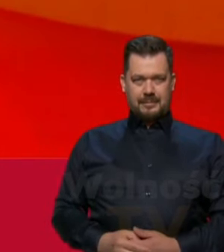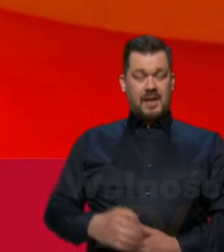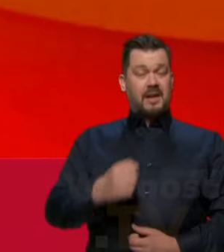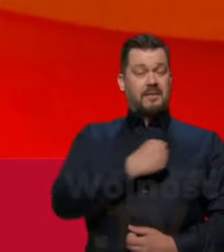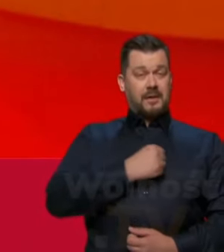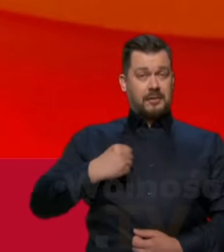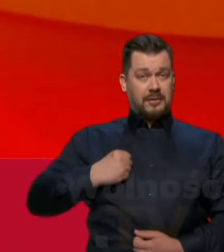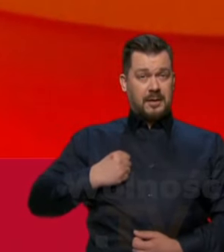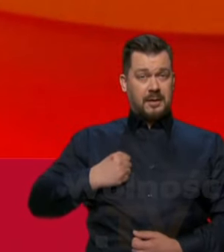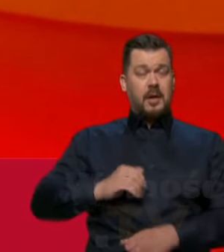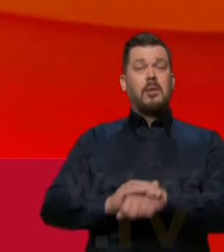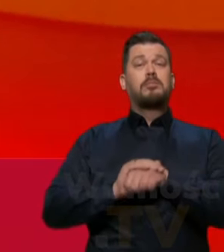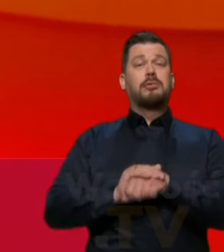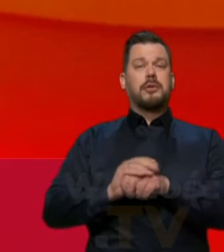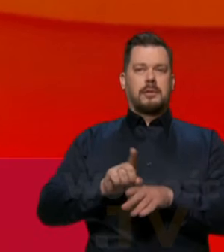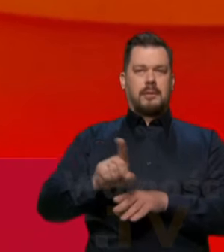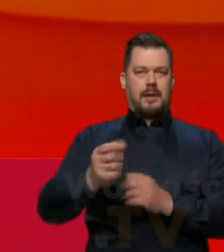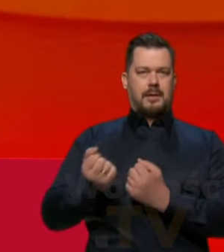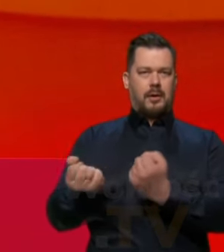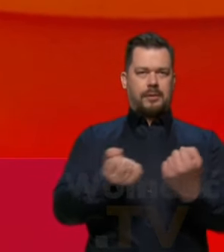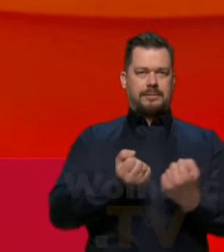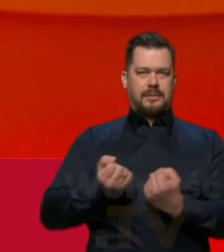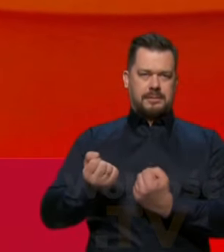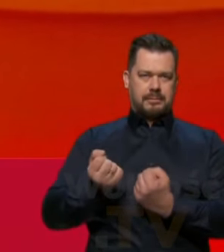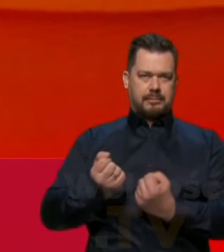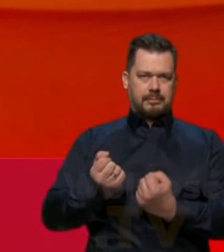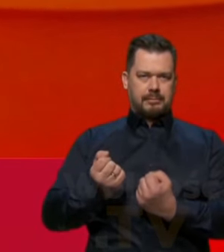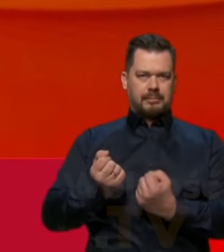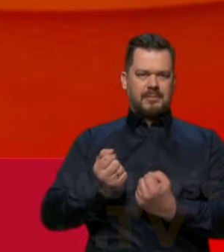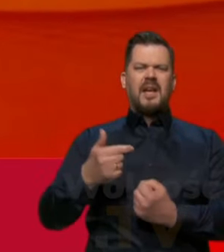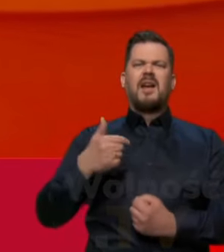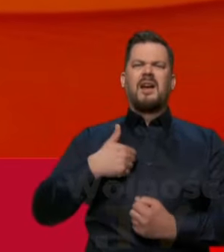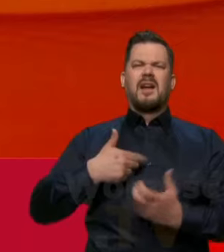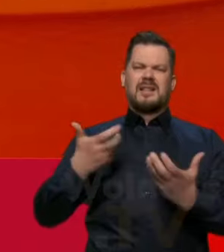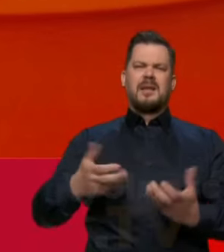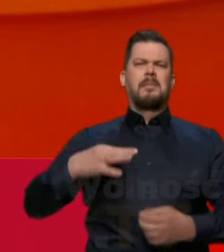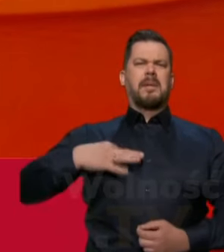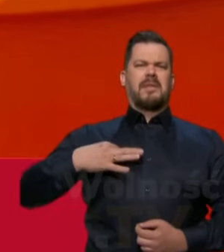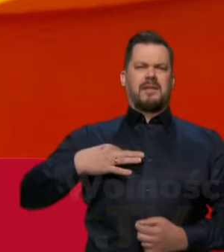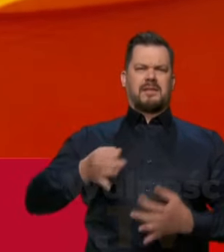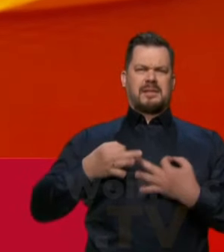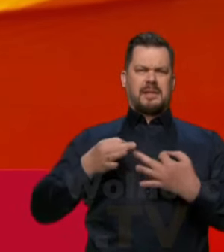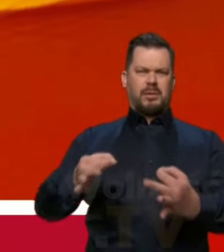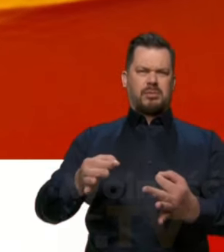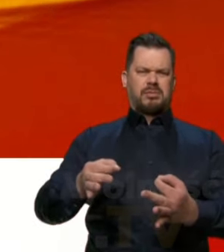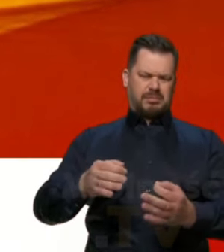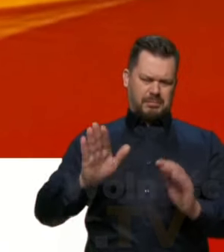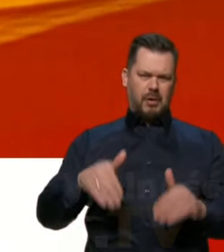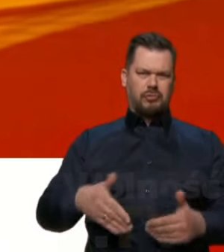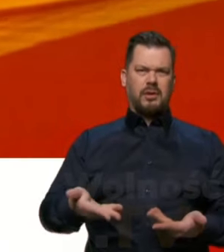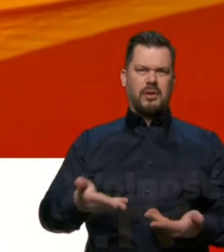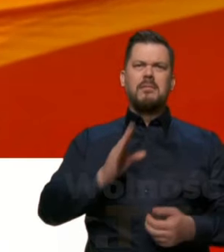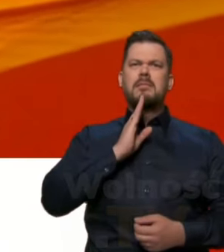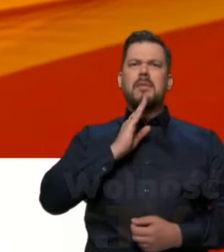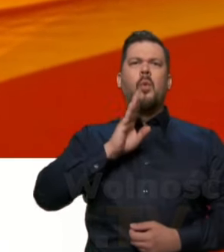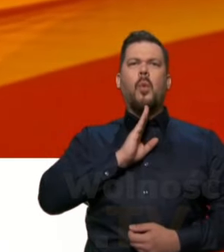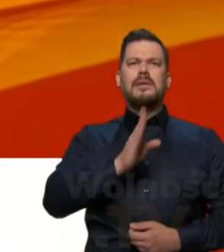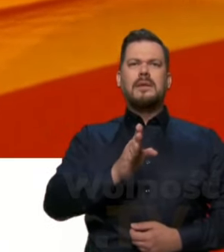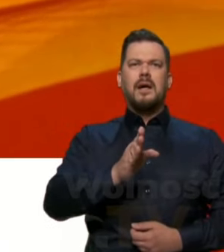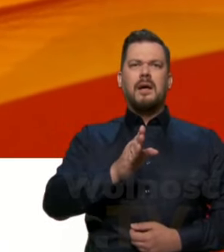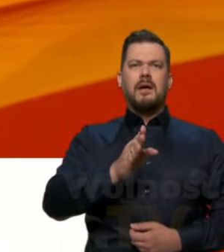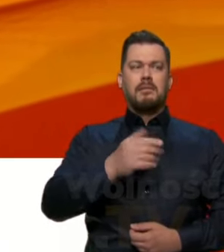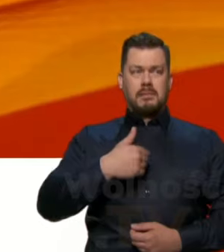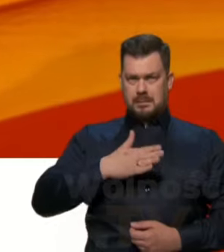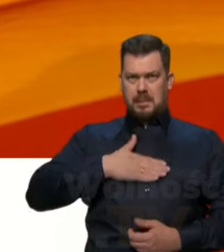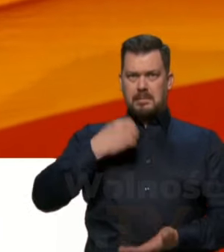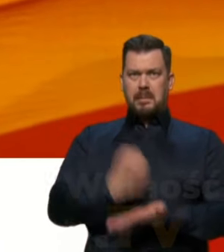Warszawa przyjazna kierowcom. Ja stawiam na prywatne samochody. Ma być jak w Ameryce. Ja chcę mieć miasto